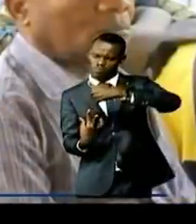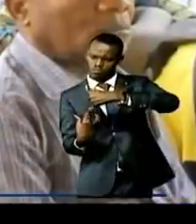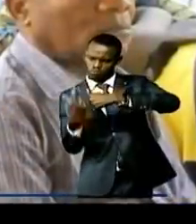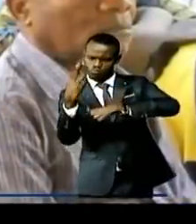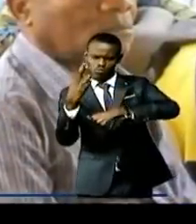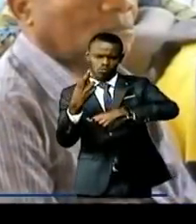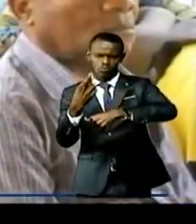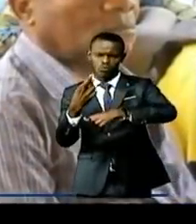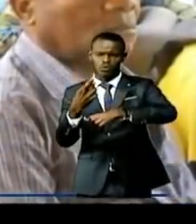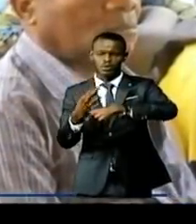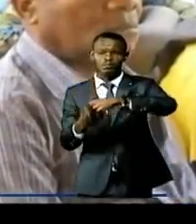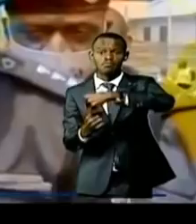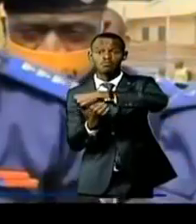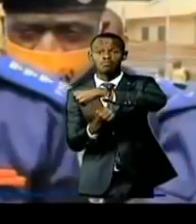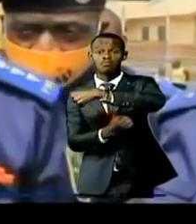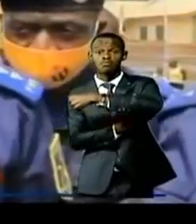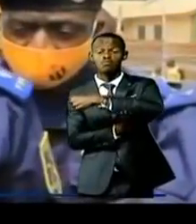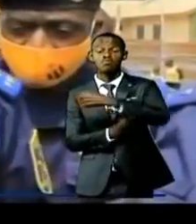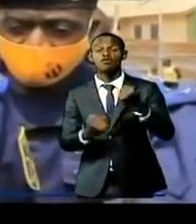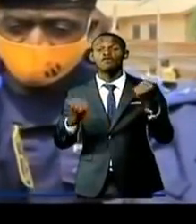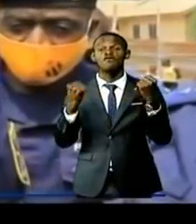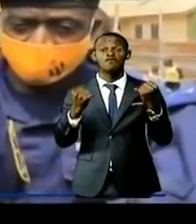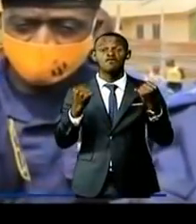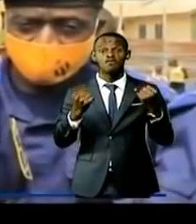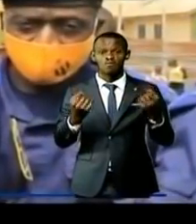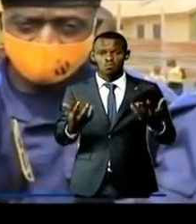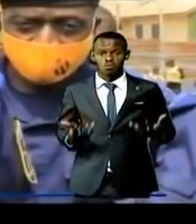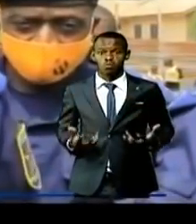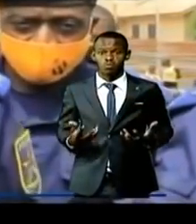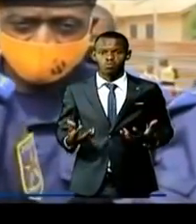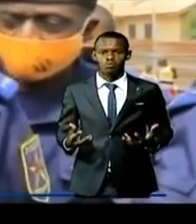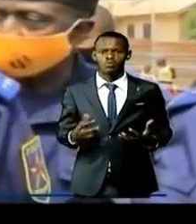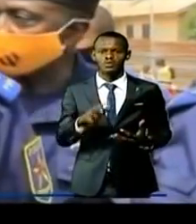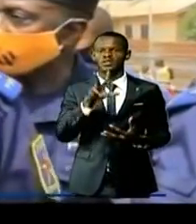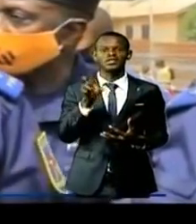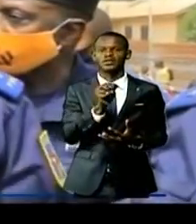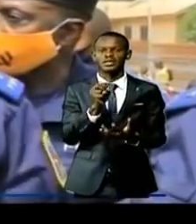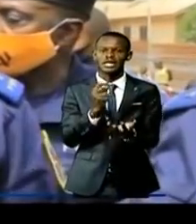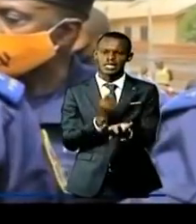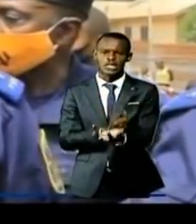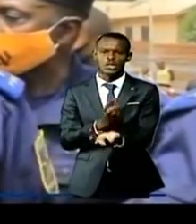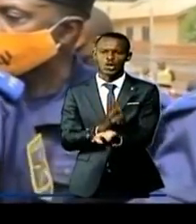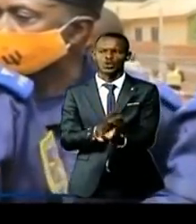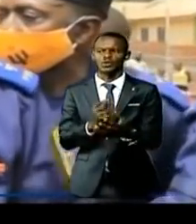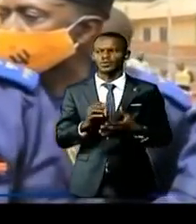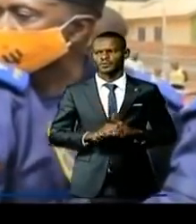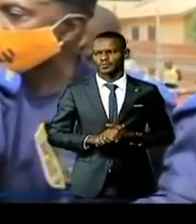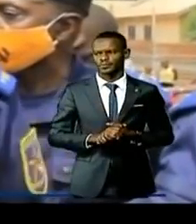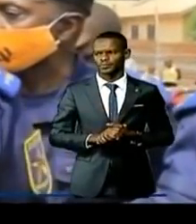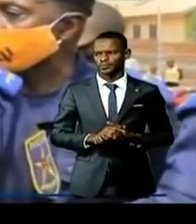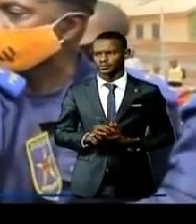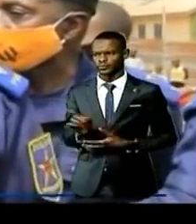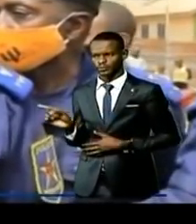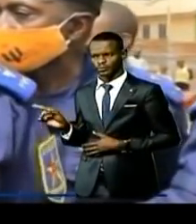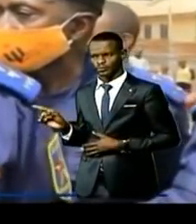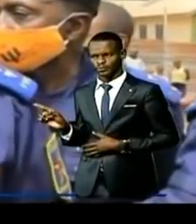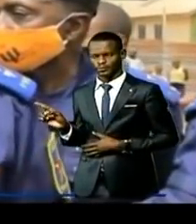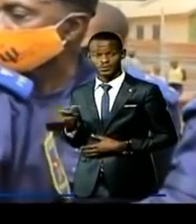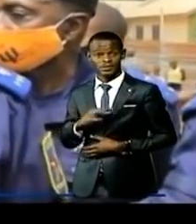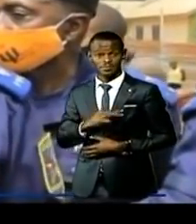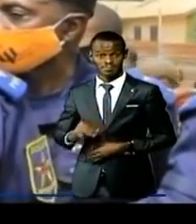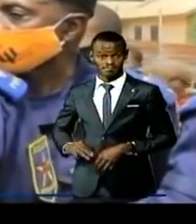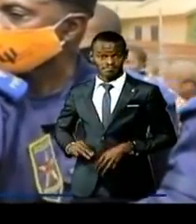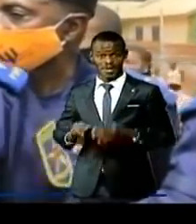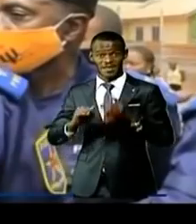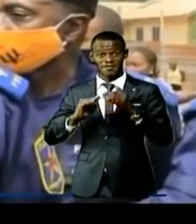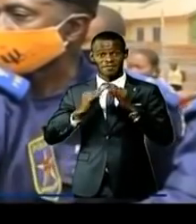en faire bon usage. C'est de l'utiliser en bon père de famille et d'entretenir le coin à la fois du pont. Parce que nous voulons assez